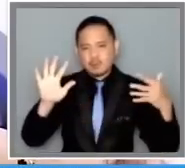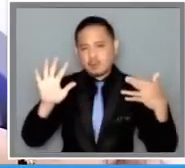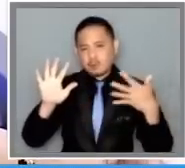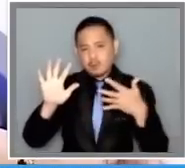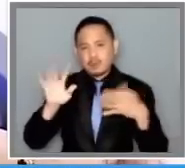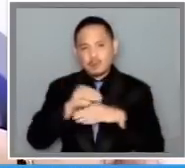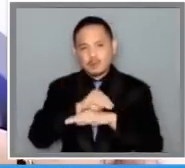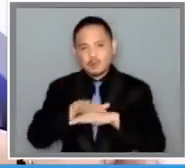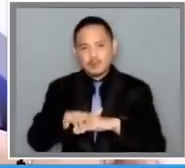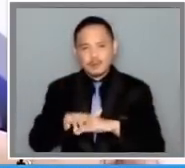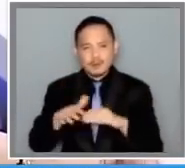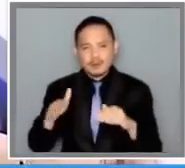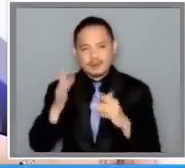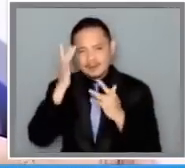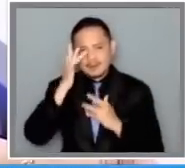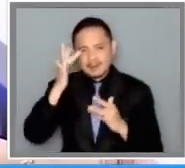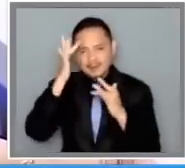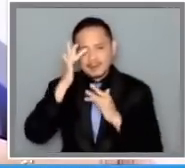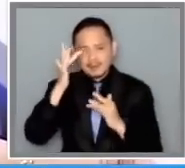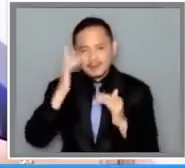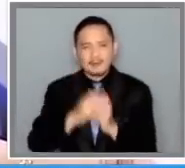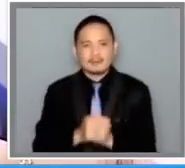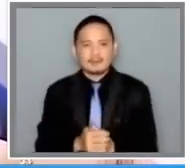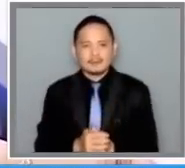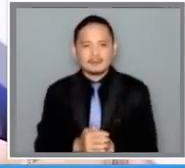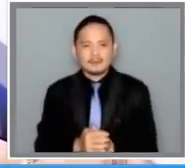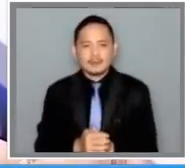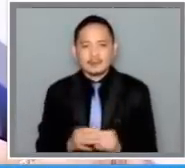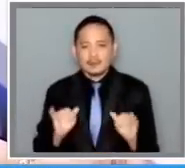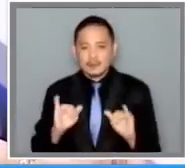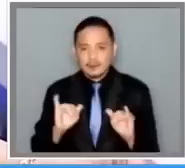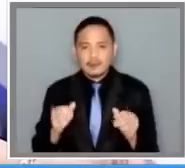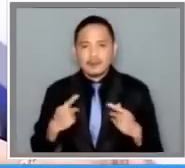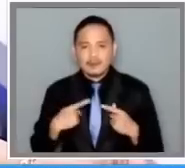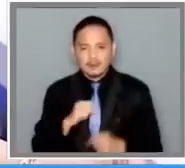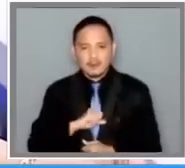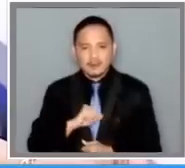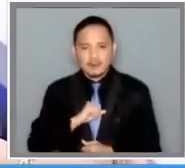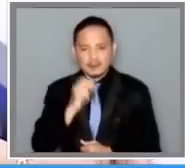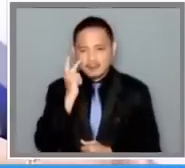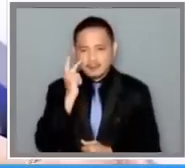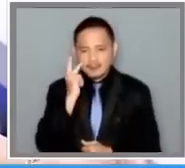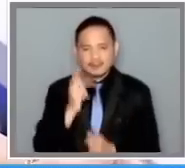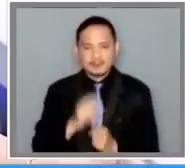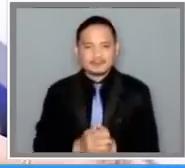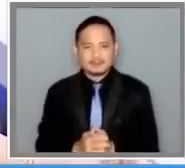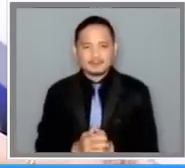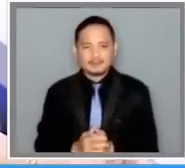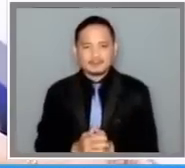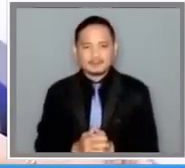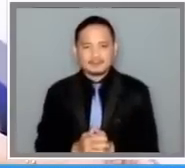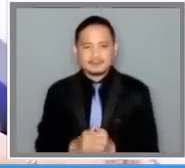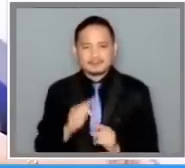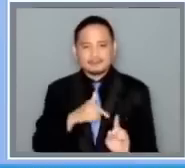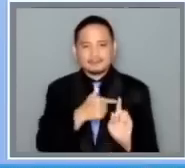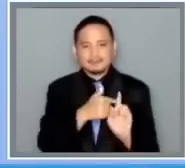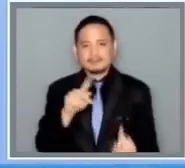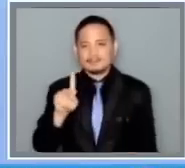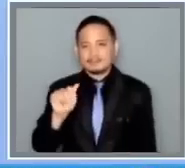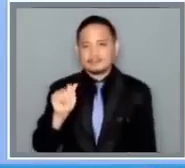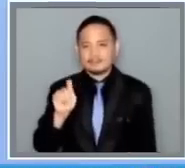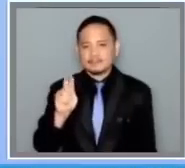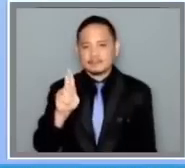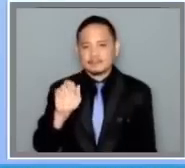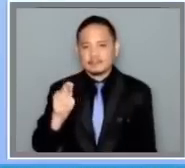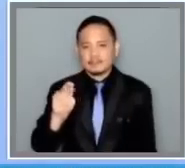Dito sa pabago-bagong panahon at syempre yung mga sakit na yan. At ano ba magiging weekend kaya natin? Katrina Son! Yes,